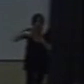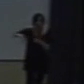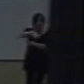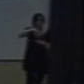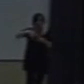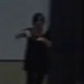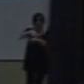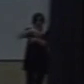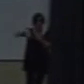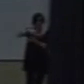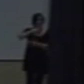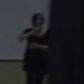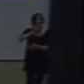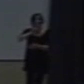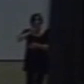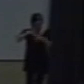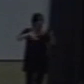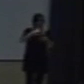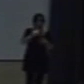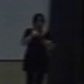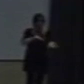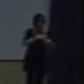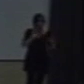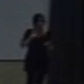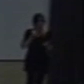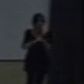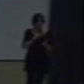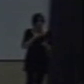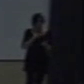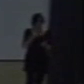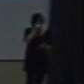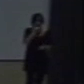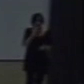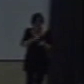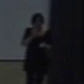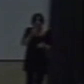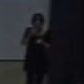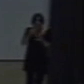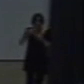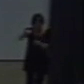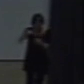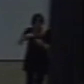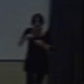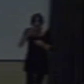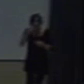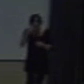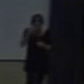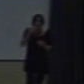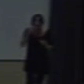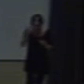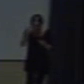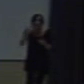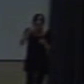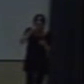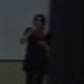de les protestes sírias al principi, i va posar un tuit, aquest home deu tenir uns 20.000 seguidors, va explicar que si algú parlava anglès o si coneixia